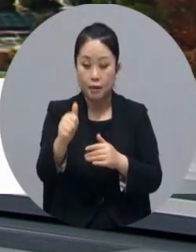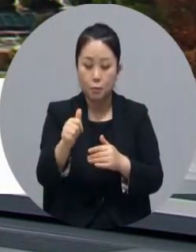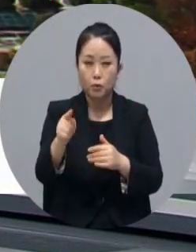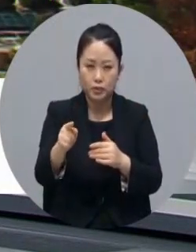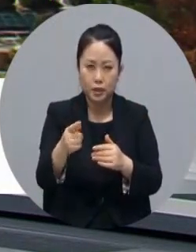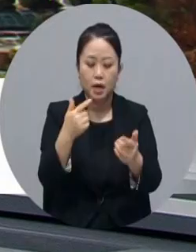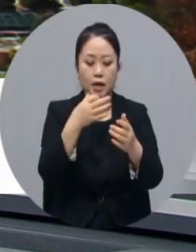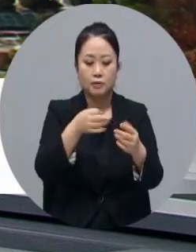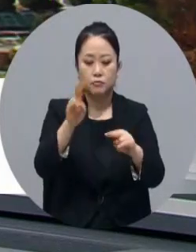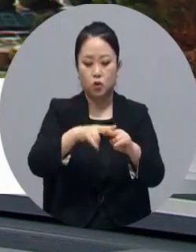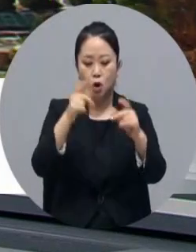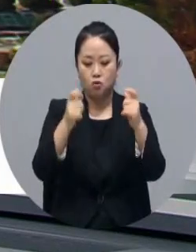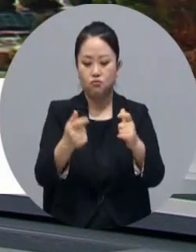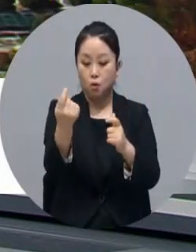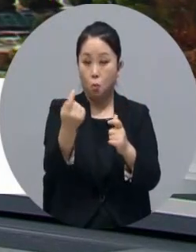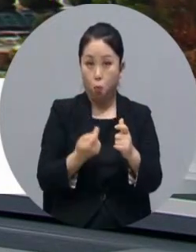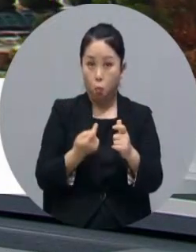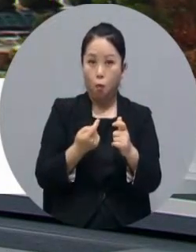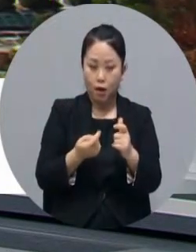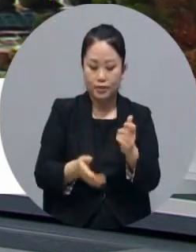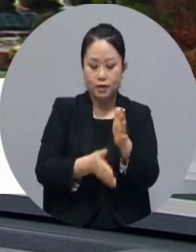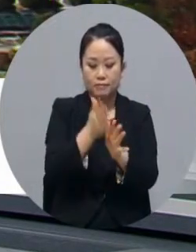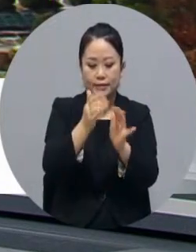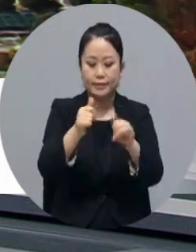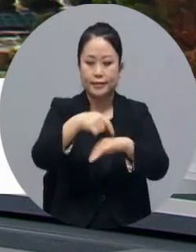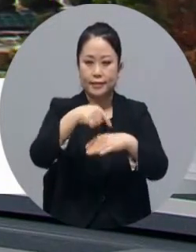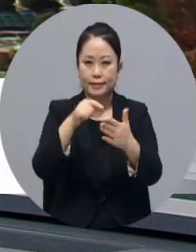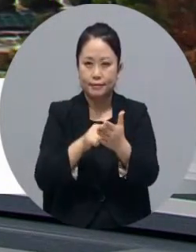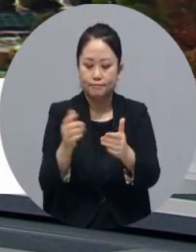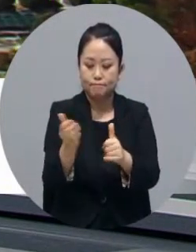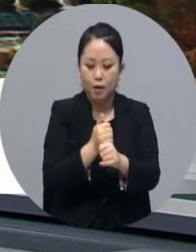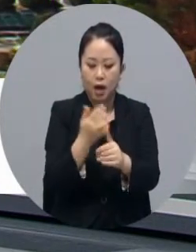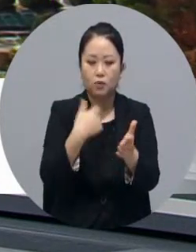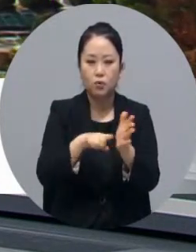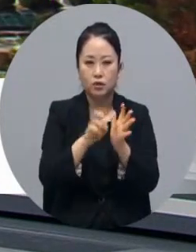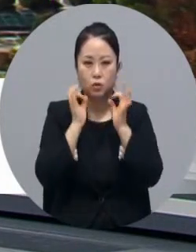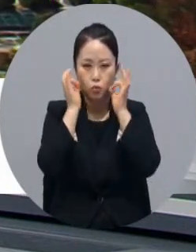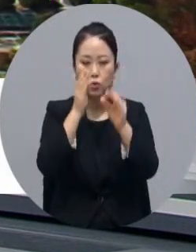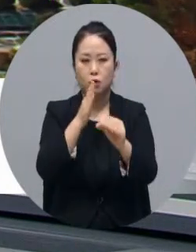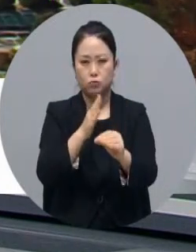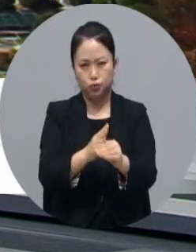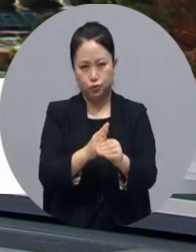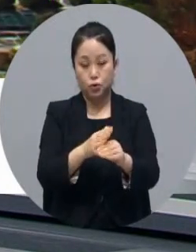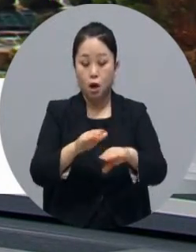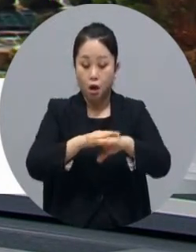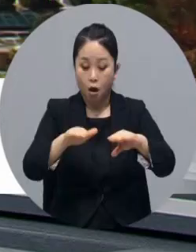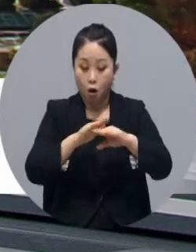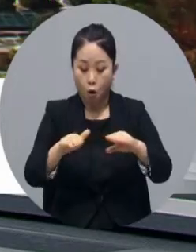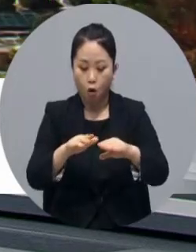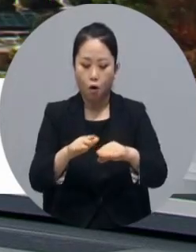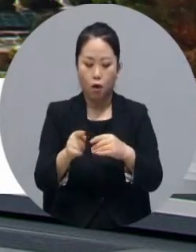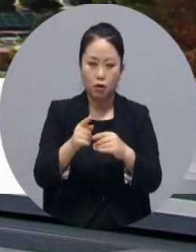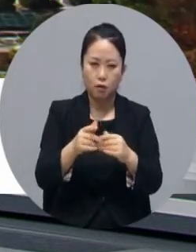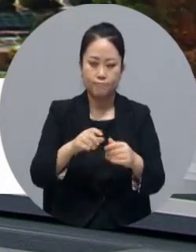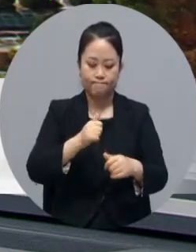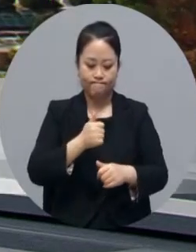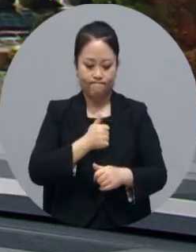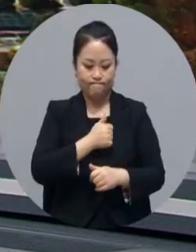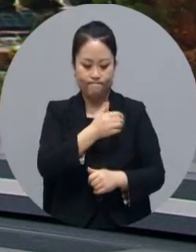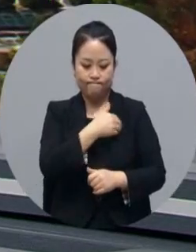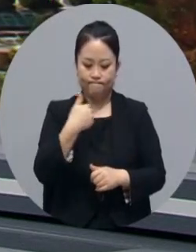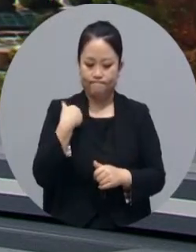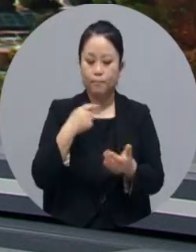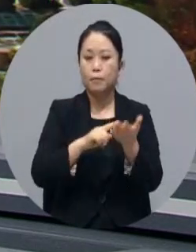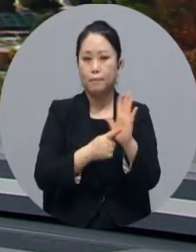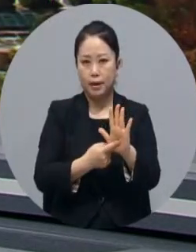찾아 지역 민심 다지기 행보에 나섰습니다. 후보들도 현안 해결에 자신감을 나타냈는데 이 소식은